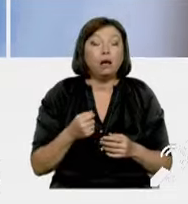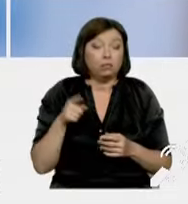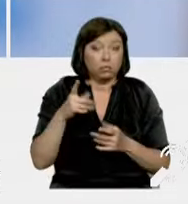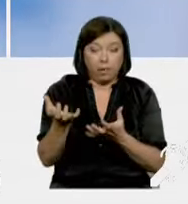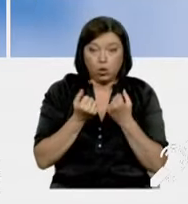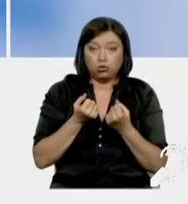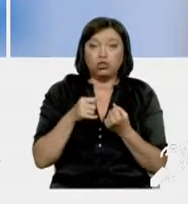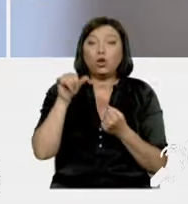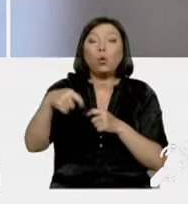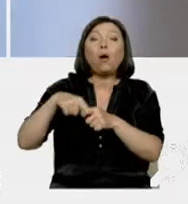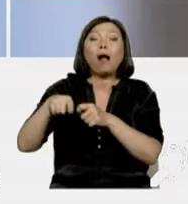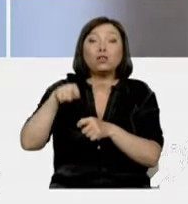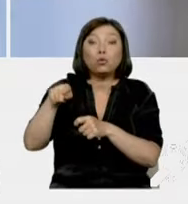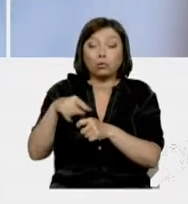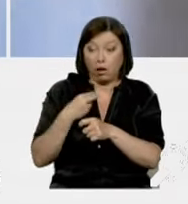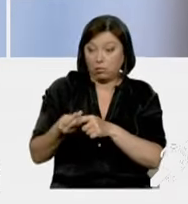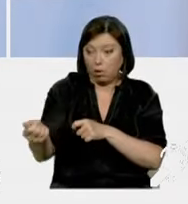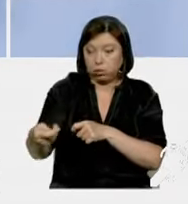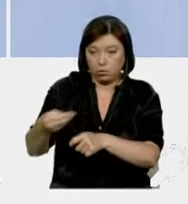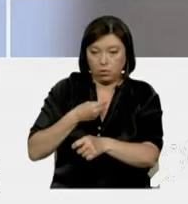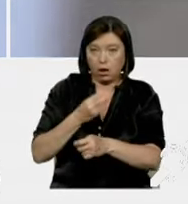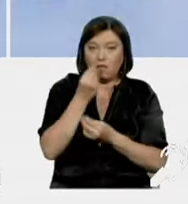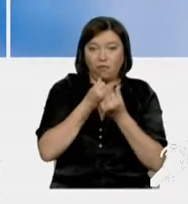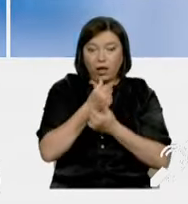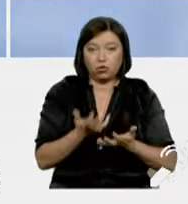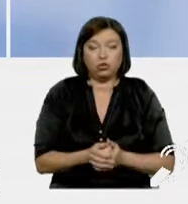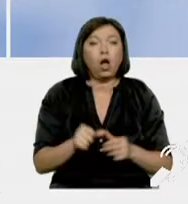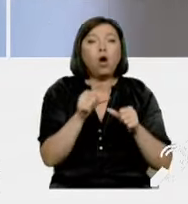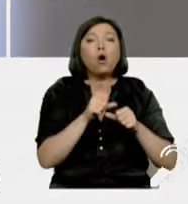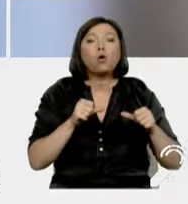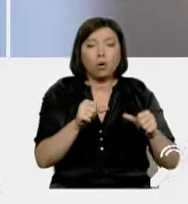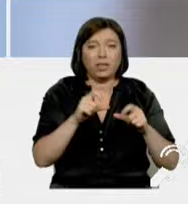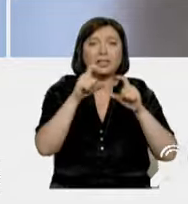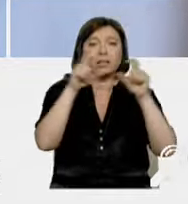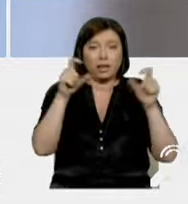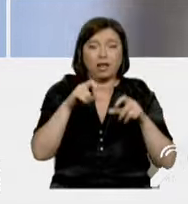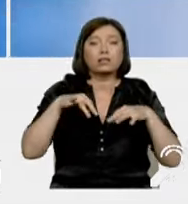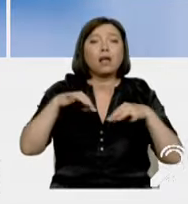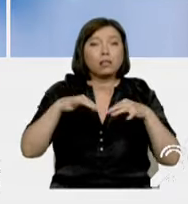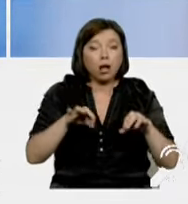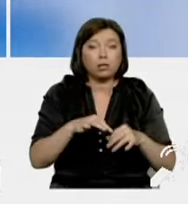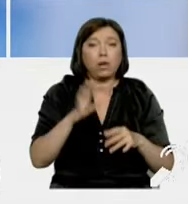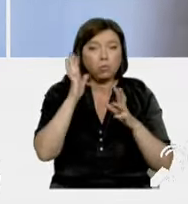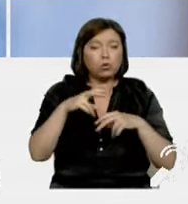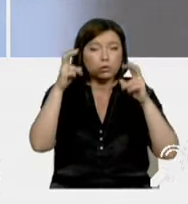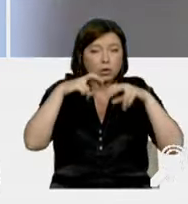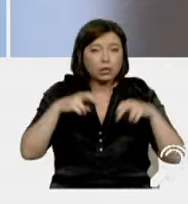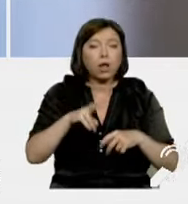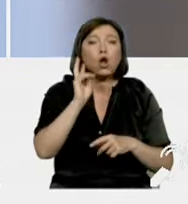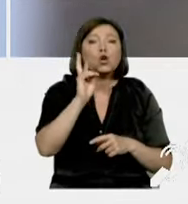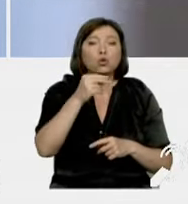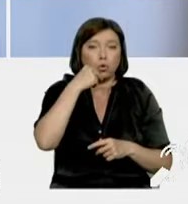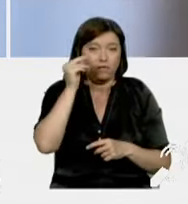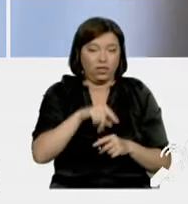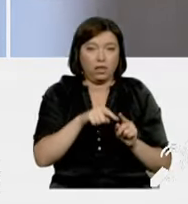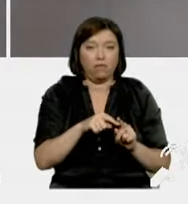le-au primit de la taxatori după achitarea călătoriei. O comisie de la Direcția Mobilitate Urbană urmează să identifice angajații